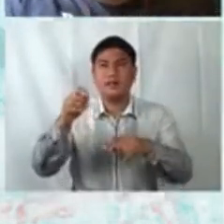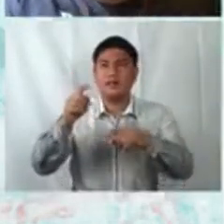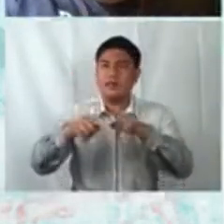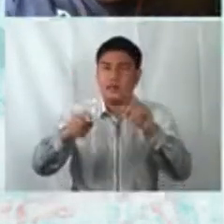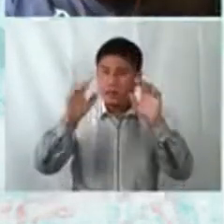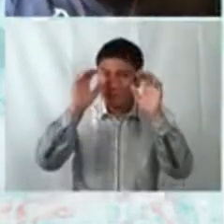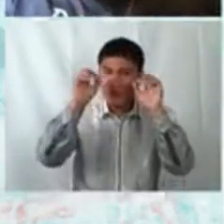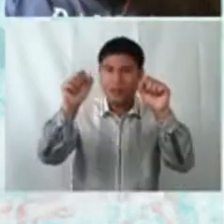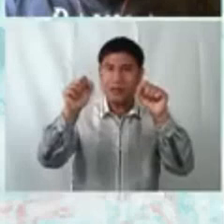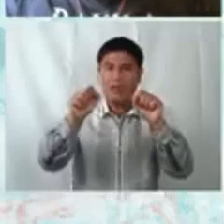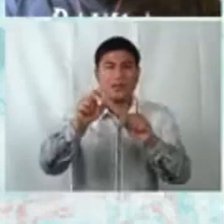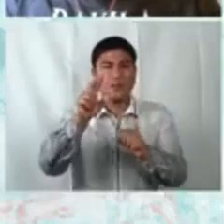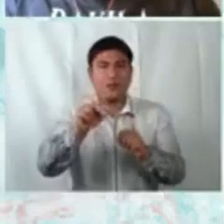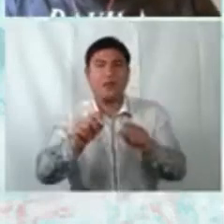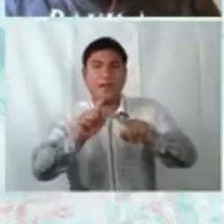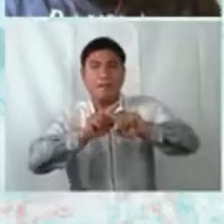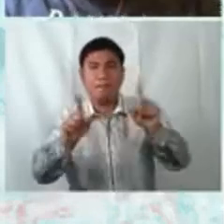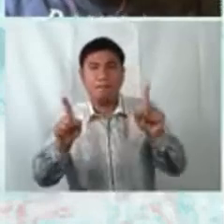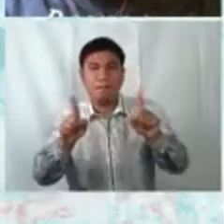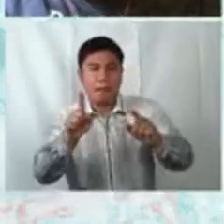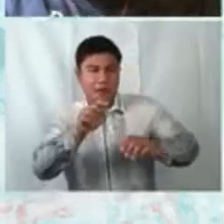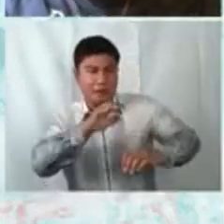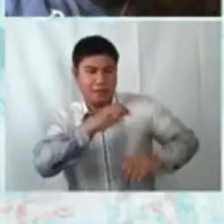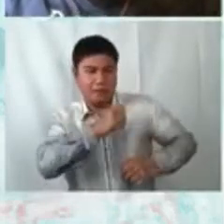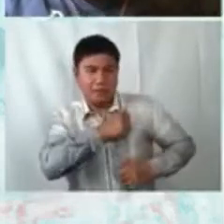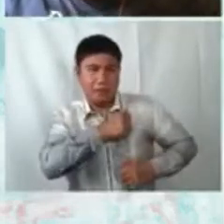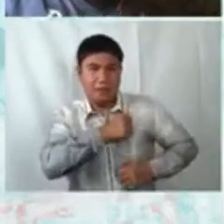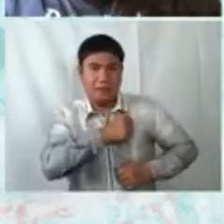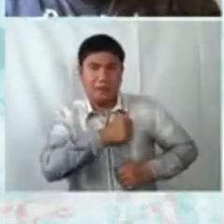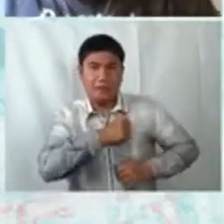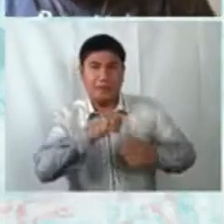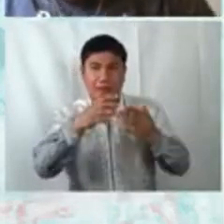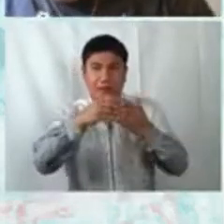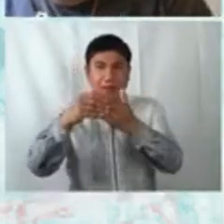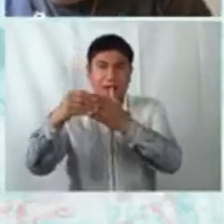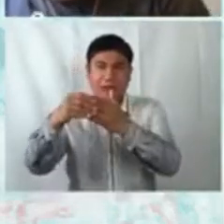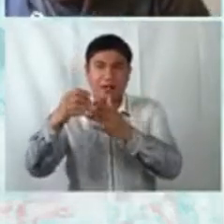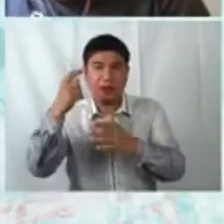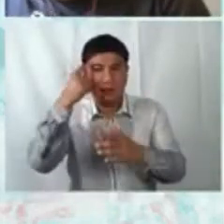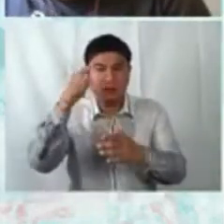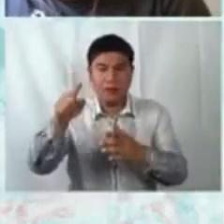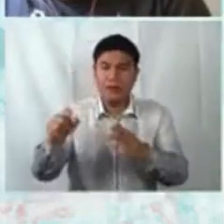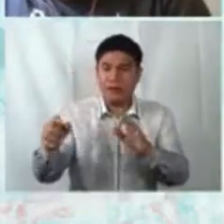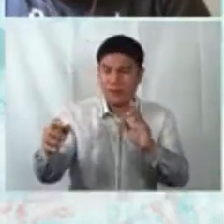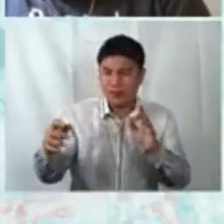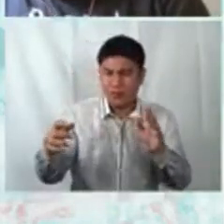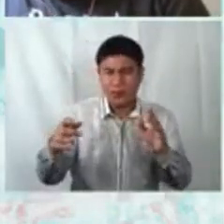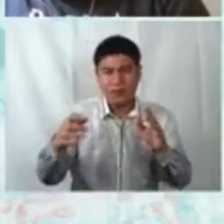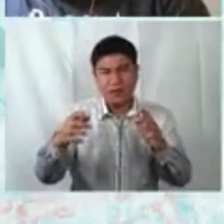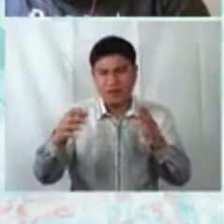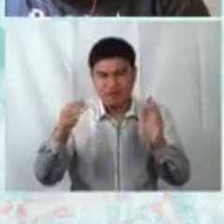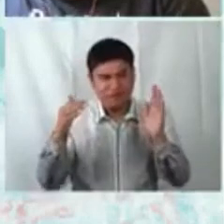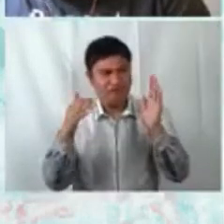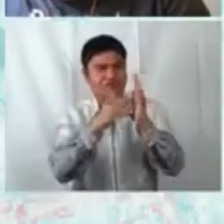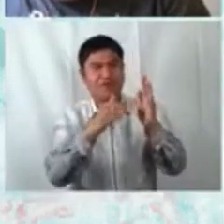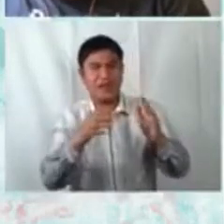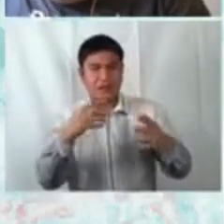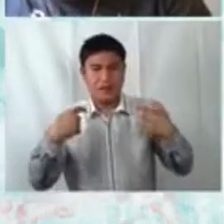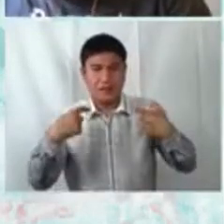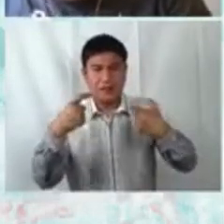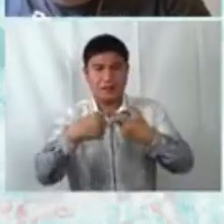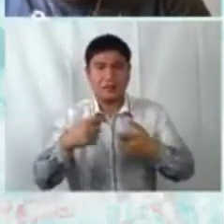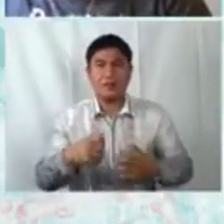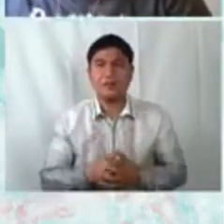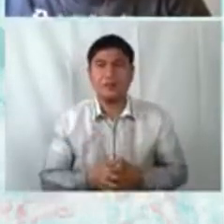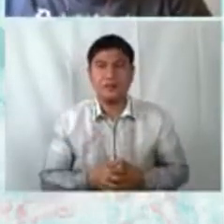presidente kundi bilang isang military leader sa isang labanan laban sa mga Espanyol. So,